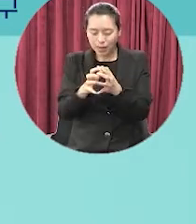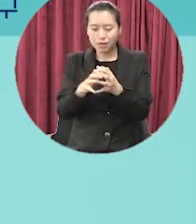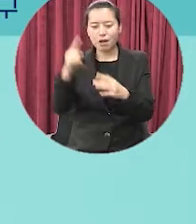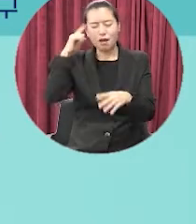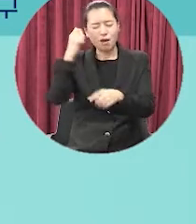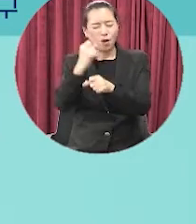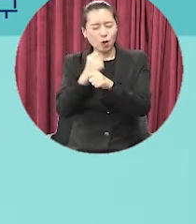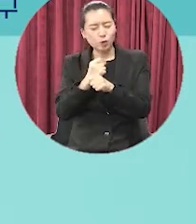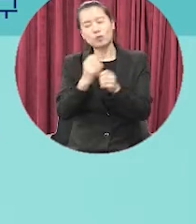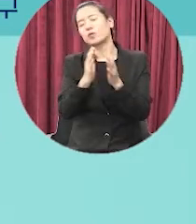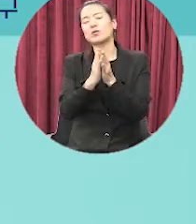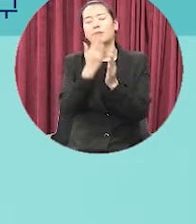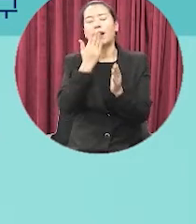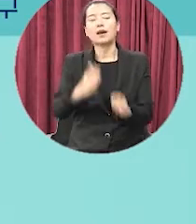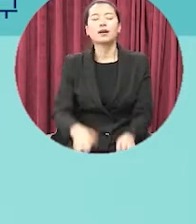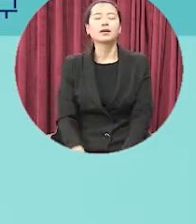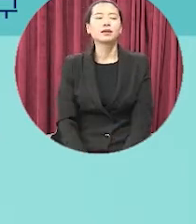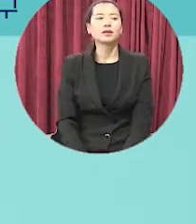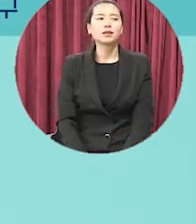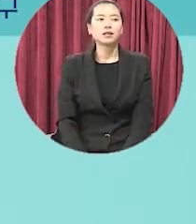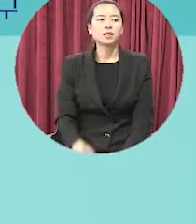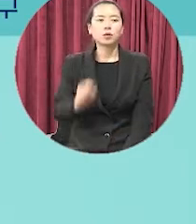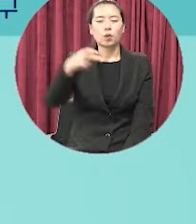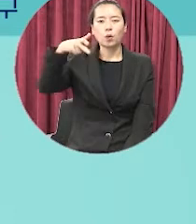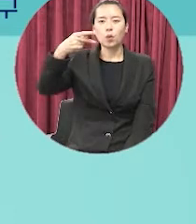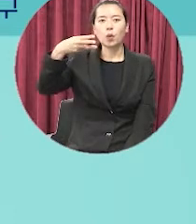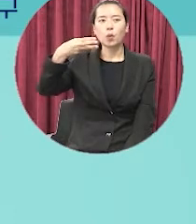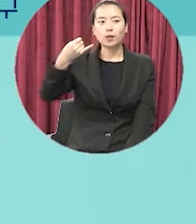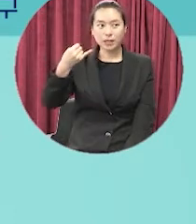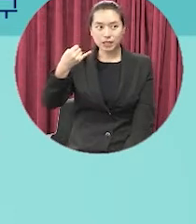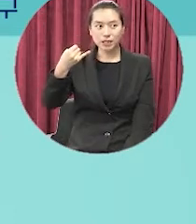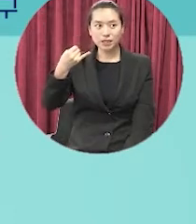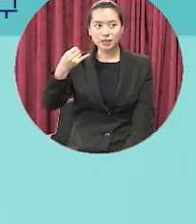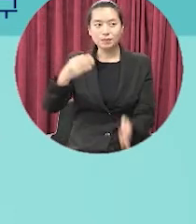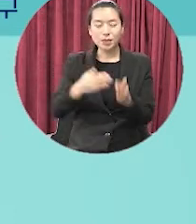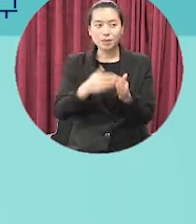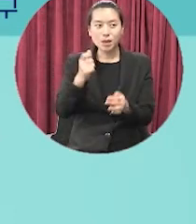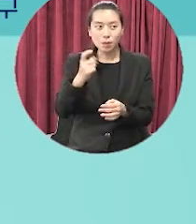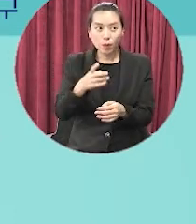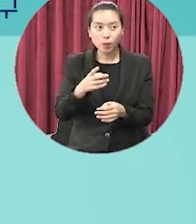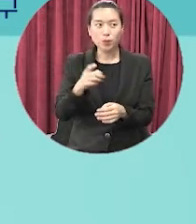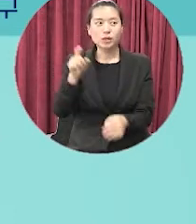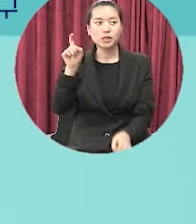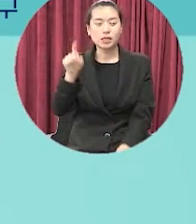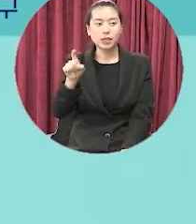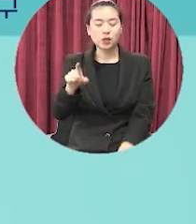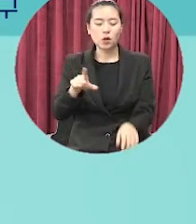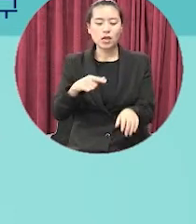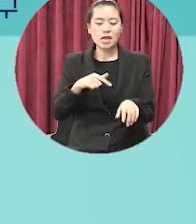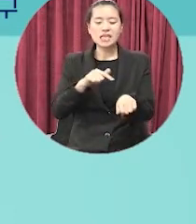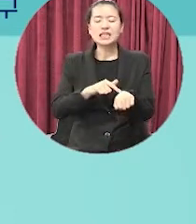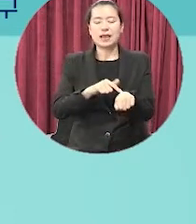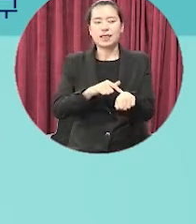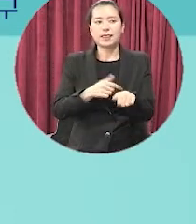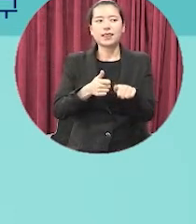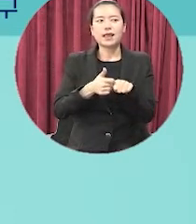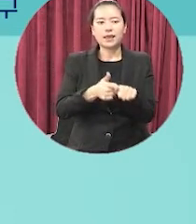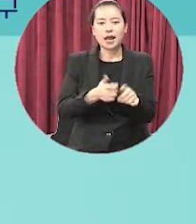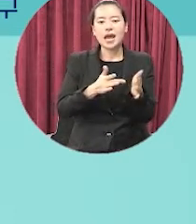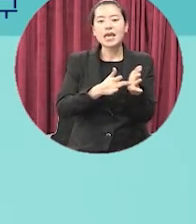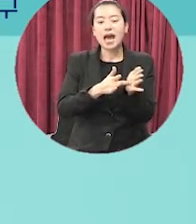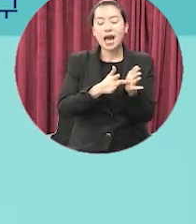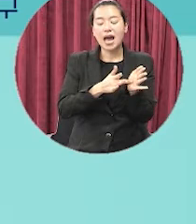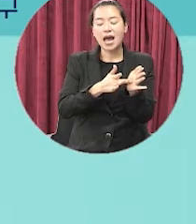있습니다 그리고 코트 팩스 웠 해 스웨이 를 통해서 시간에 따른 약제 사용